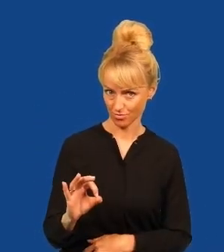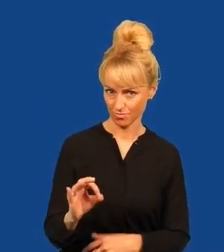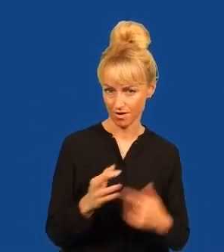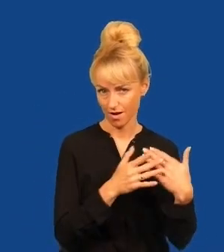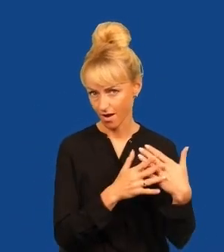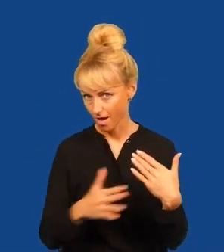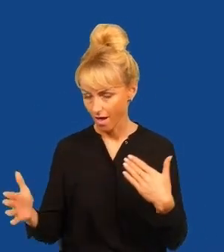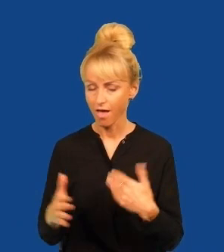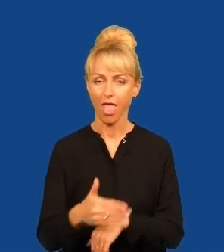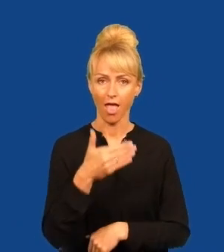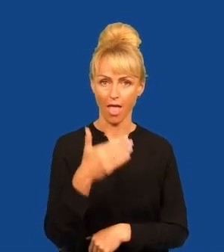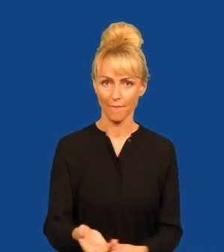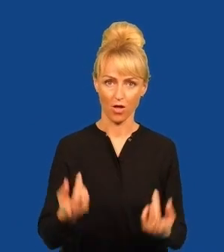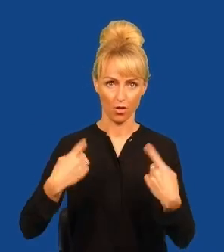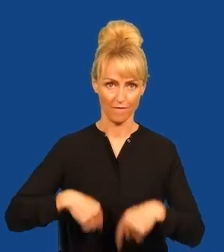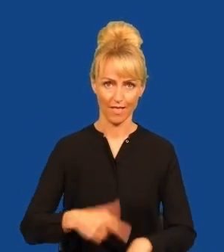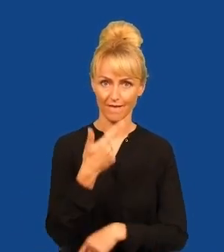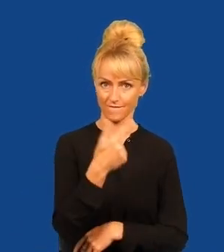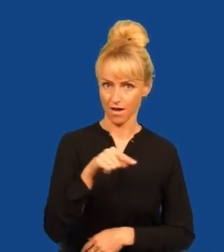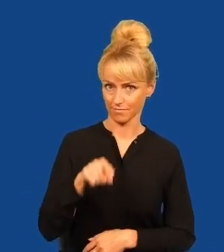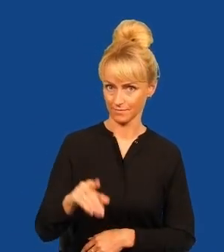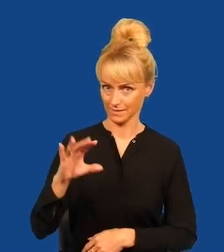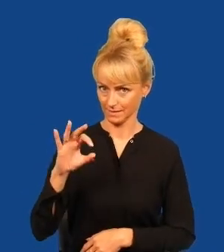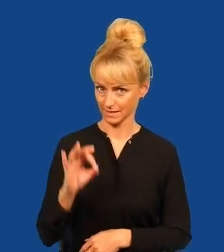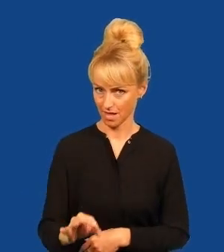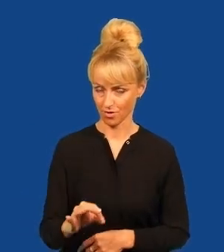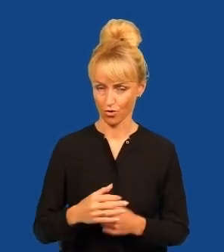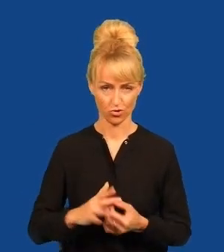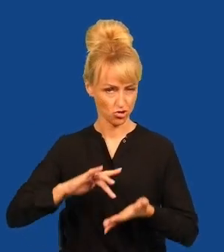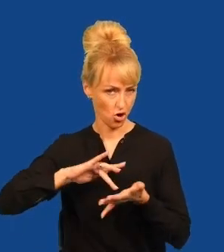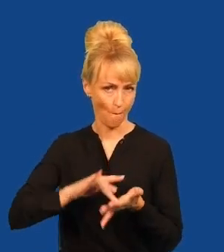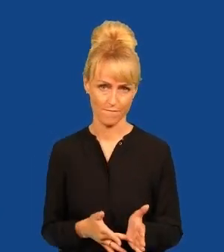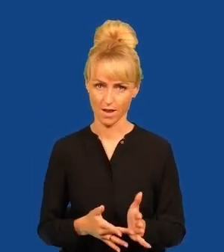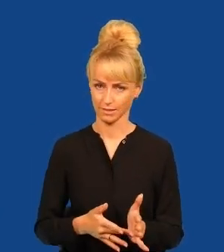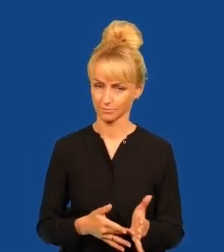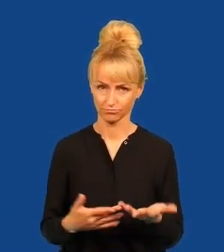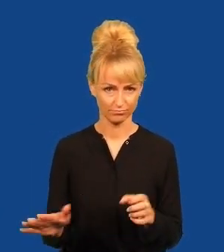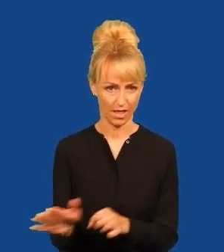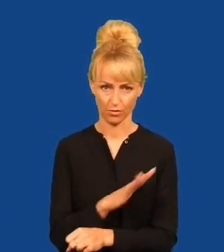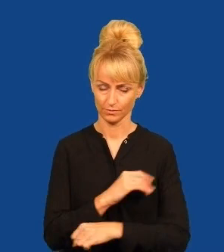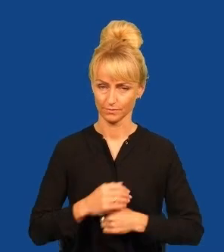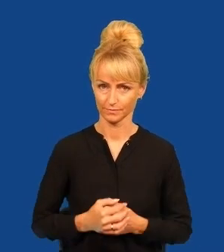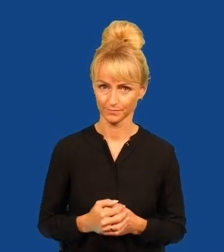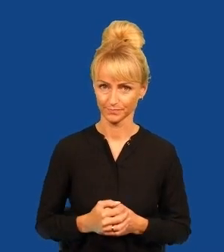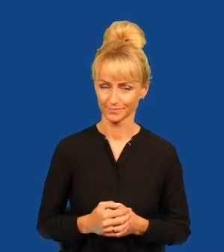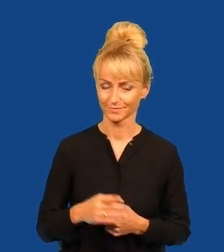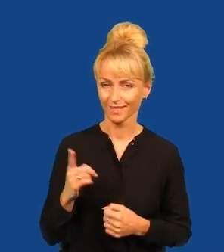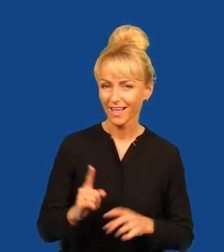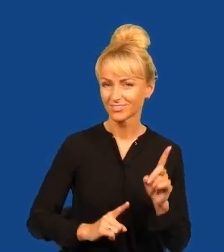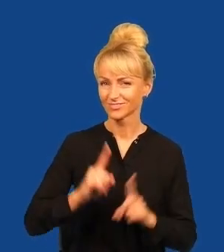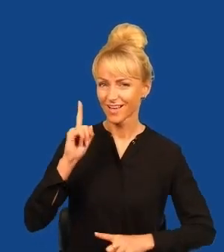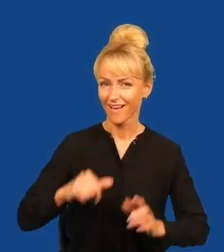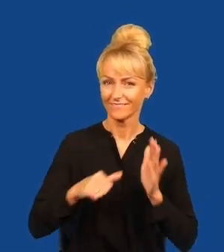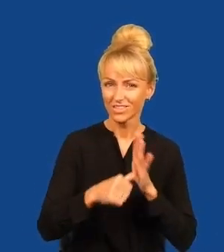2.0, kompletnego asystenta użytkownika. Podróż z ekipą jest często ciekawsza. Mi w podróży